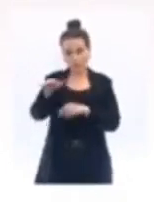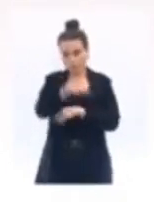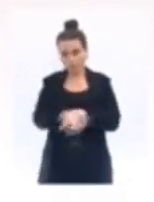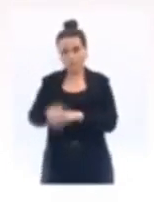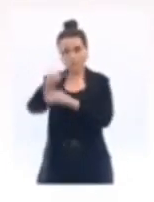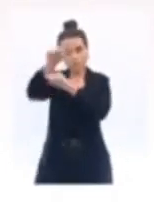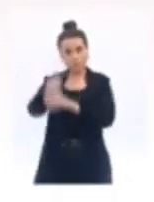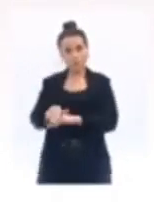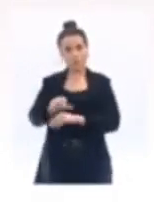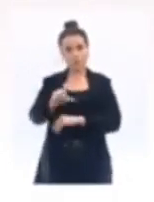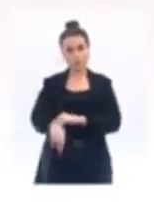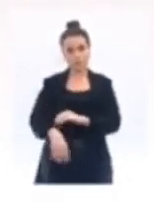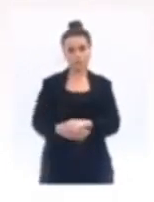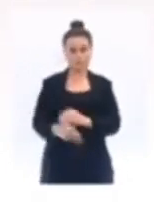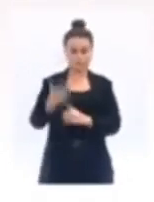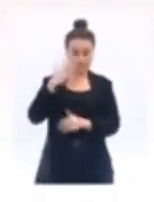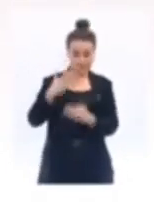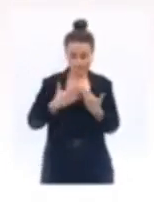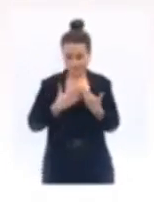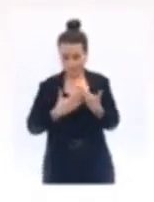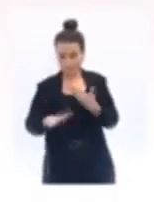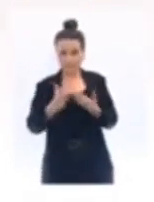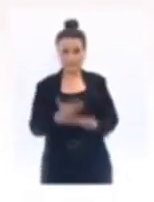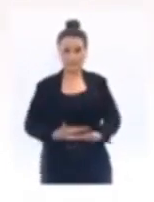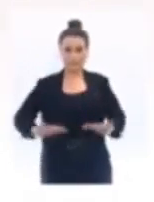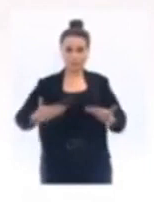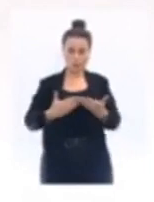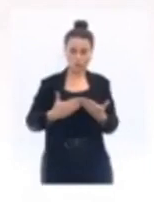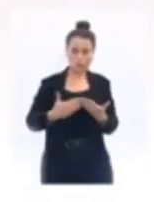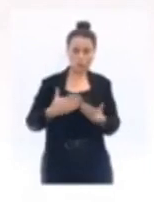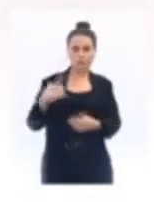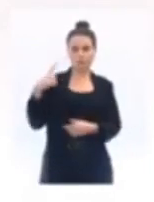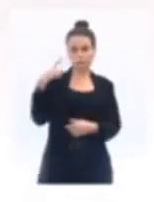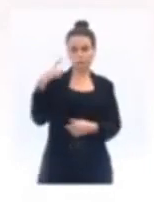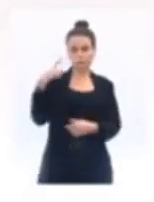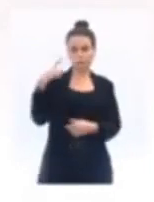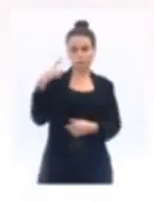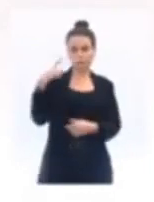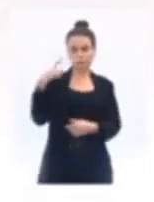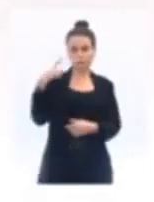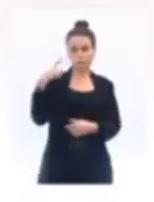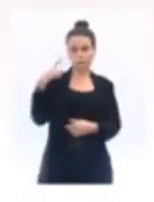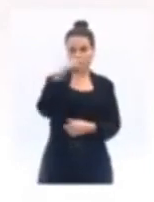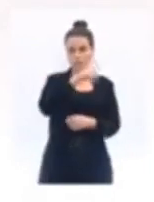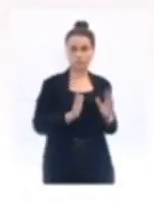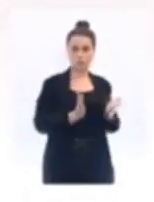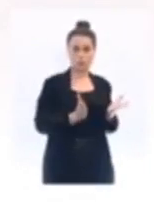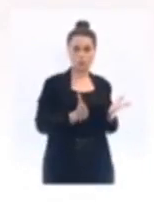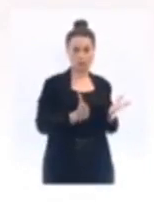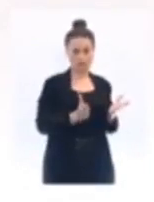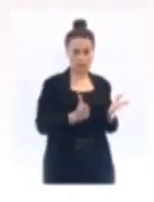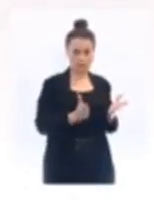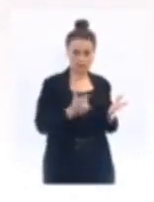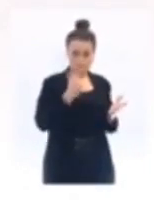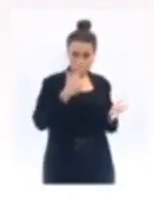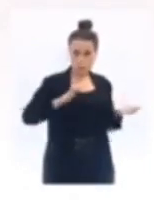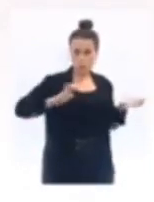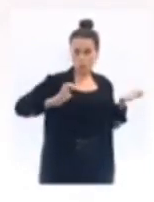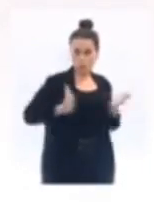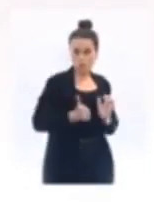persuadé, nous la surmonterons. Je vous remercie et les ministres et moi-même, nous tenons à